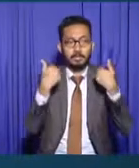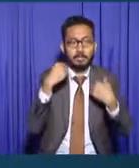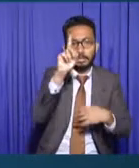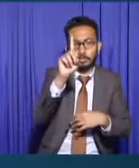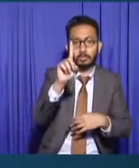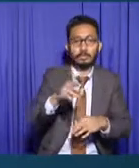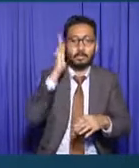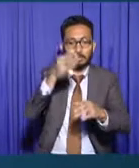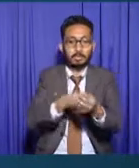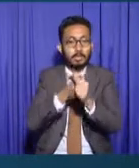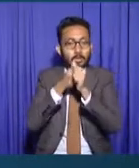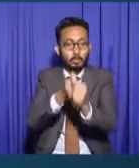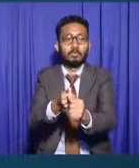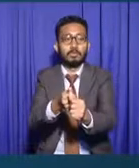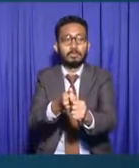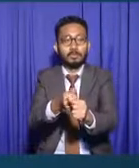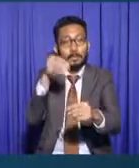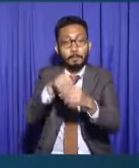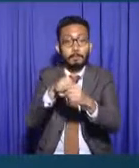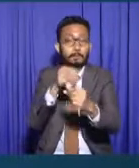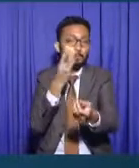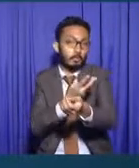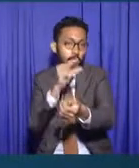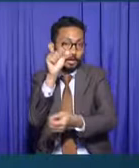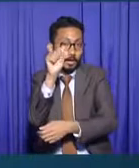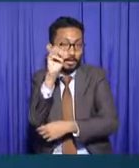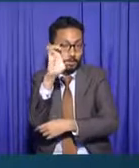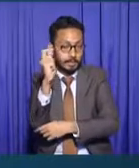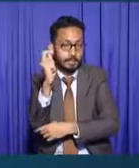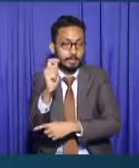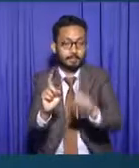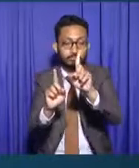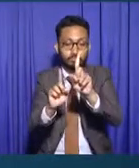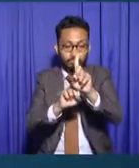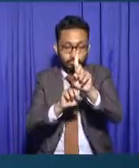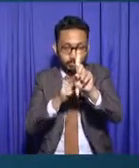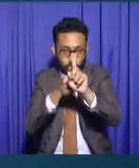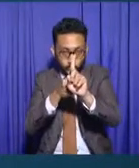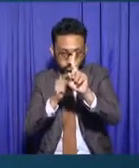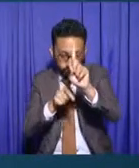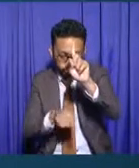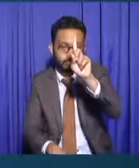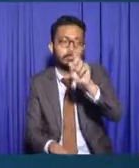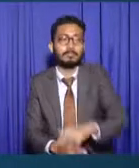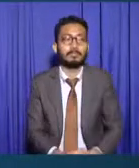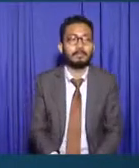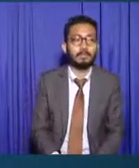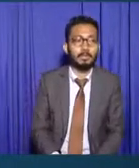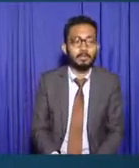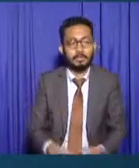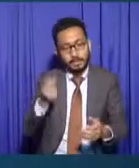ini akan diwarisi dalam setiap gamet begitu tadi penerangan